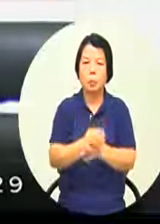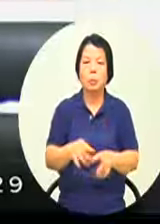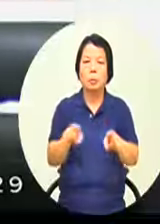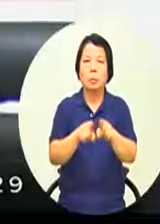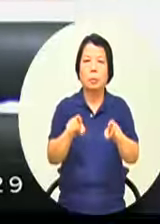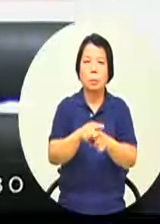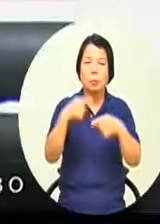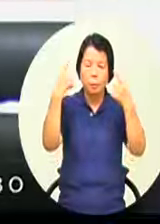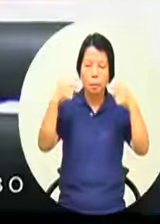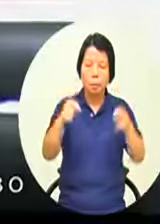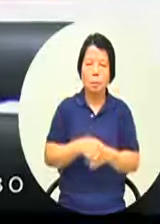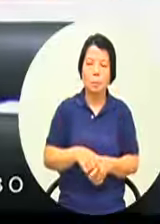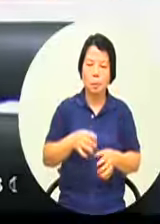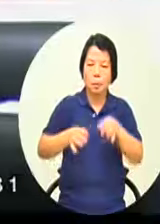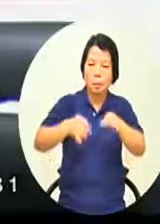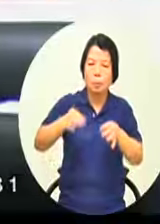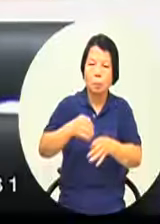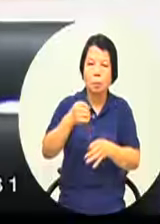少钱？